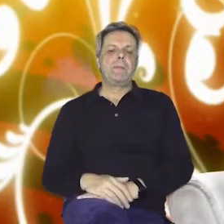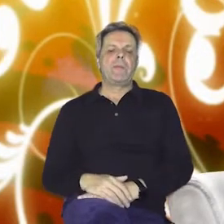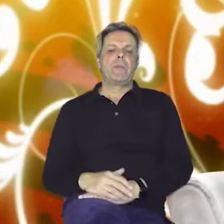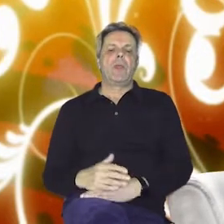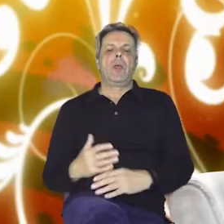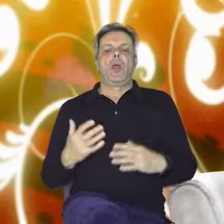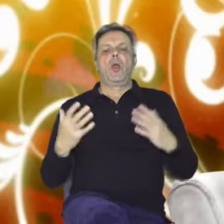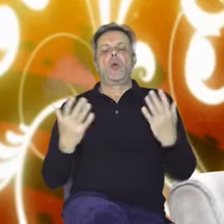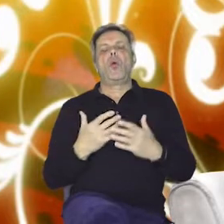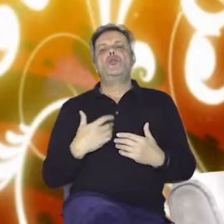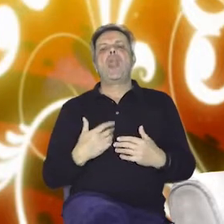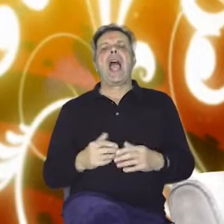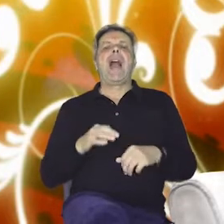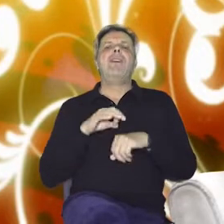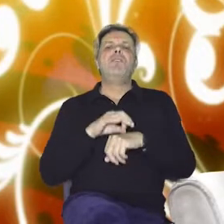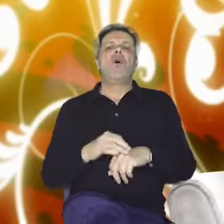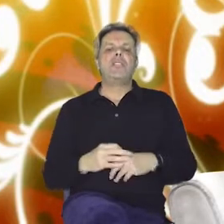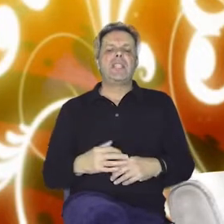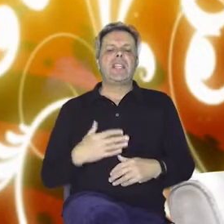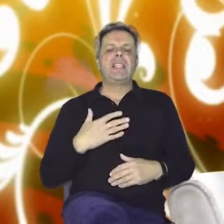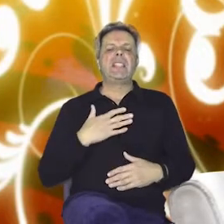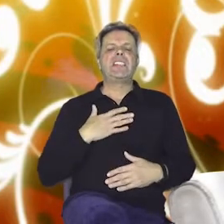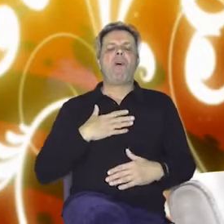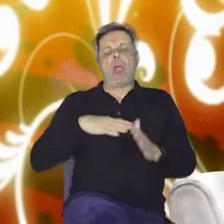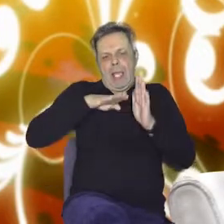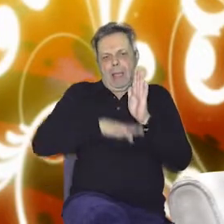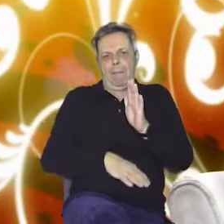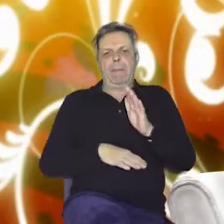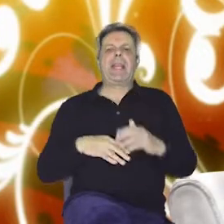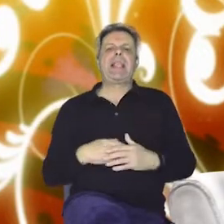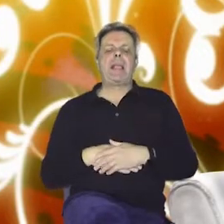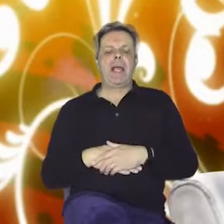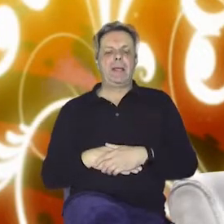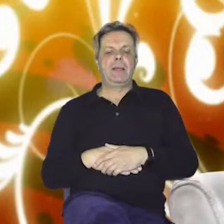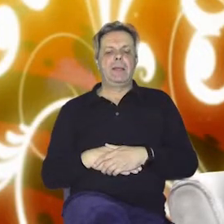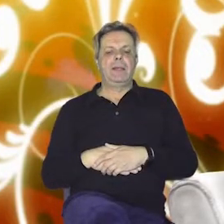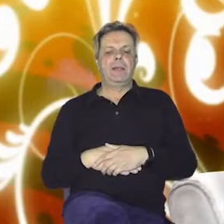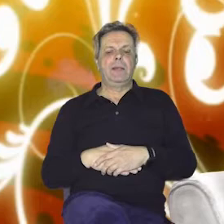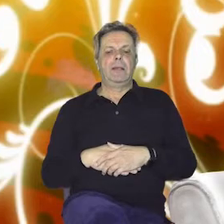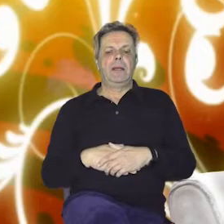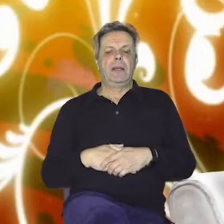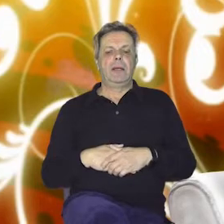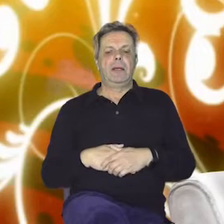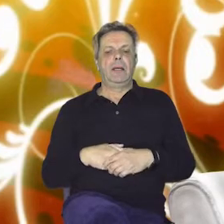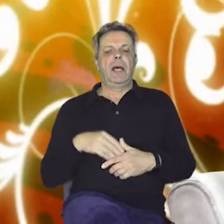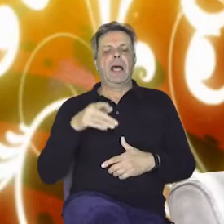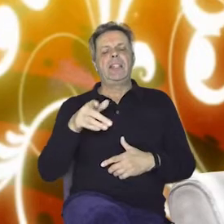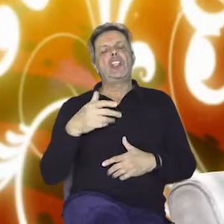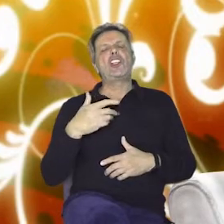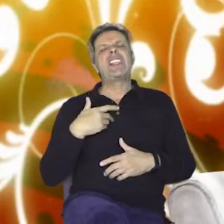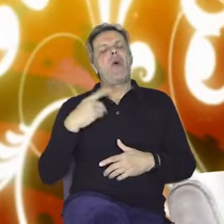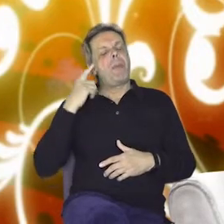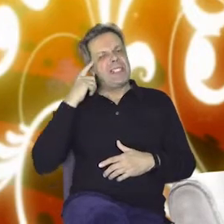nekako voditi iz svog prizemlja. A ti ćeš mi sa svojim